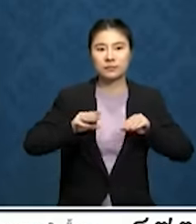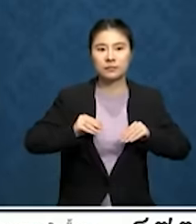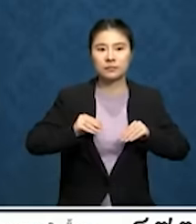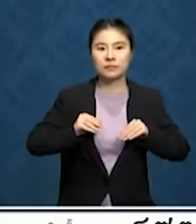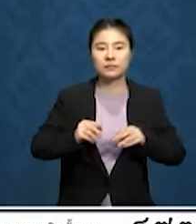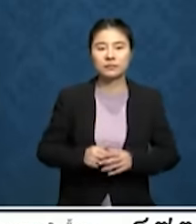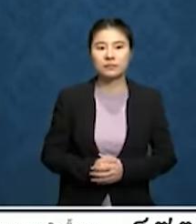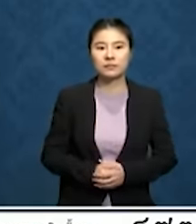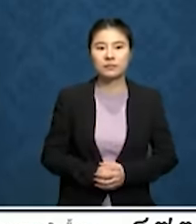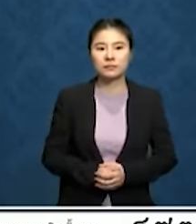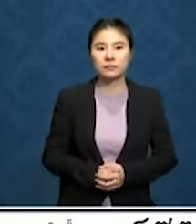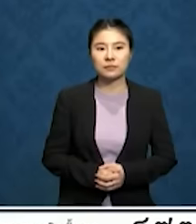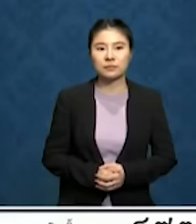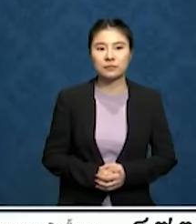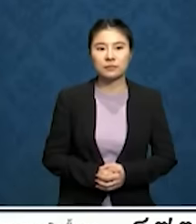ะ